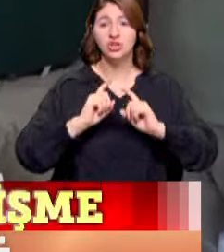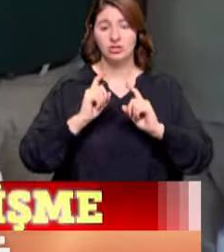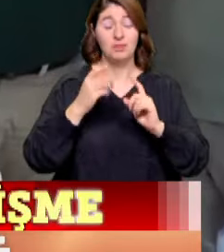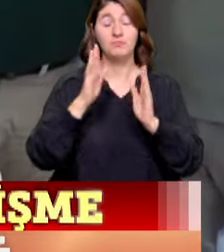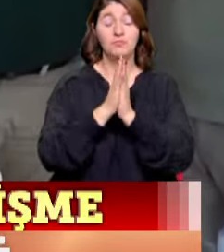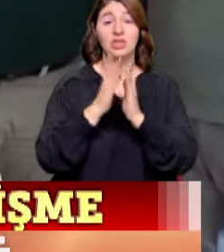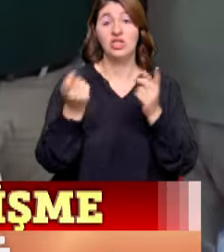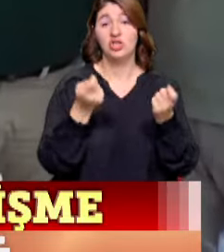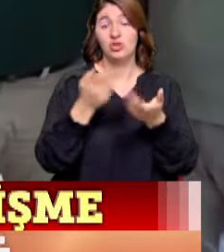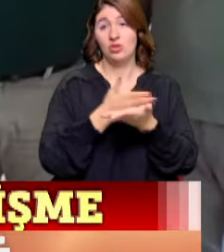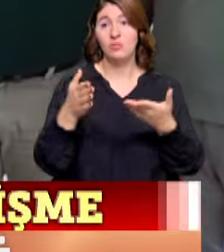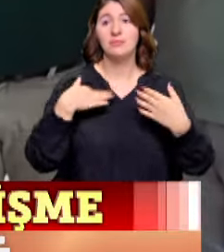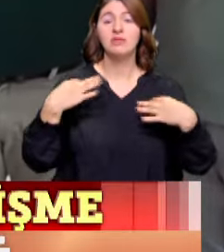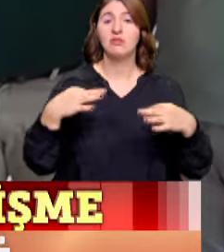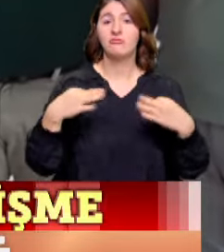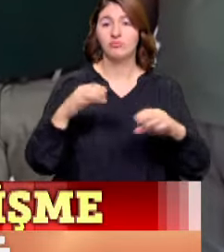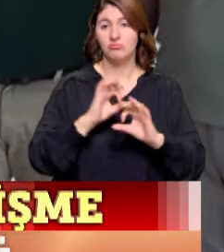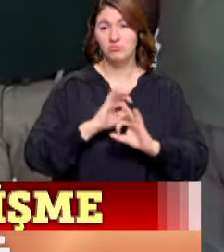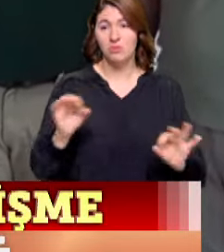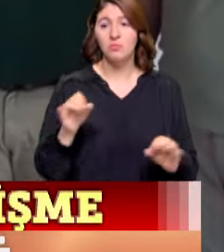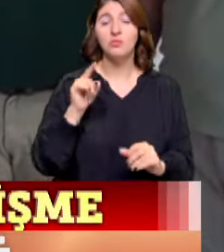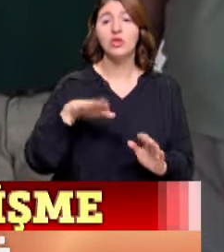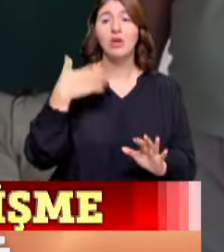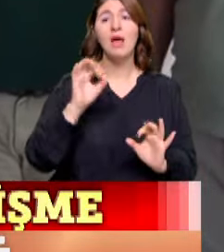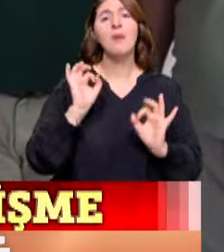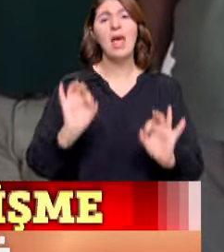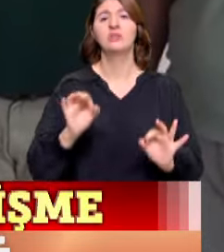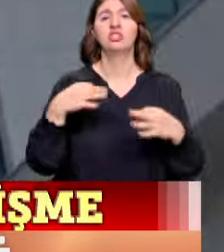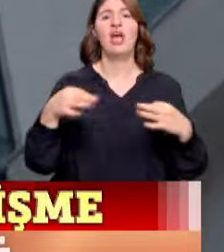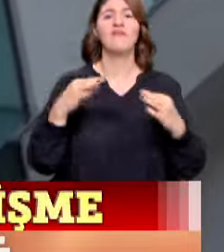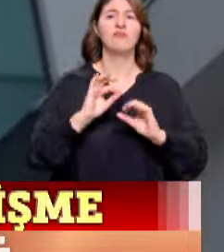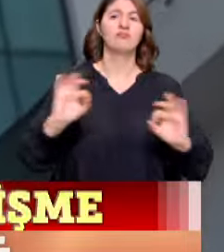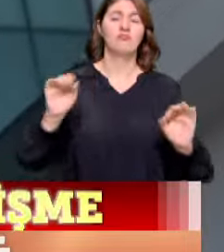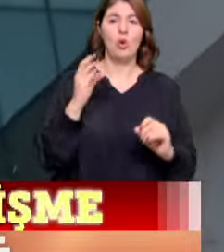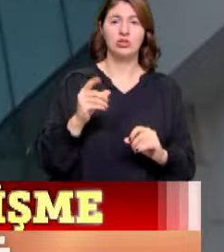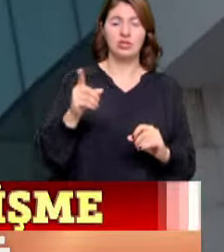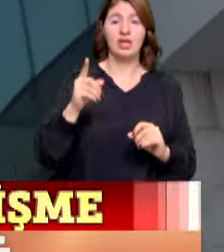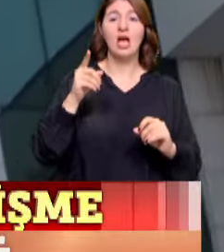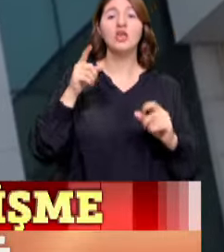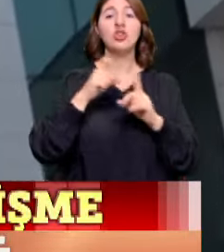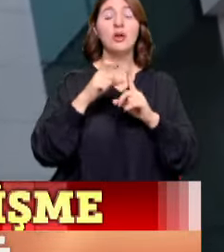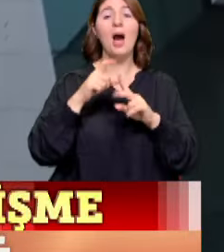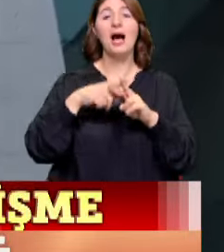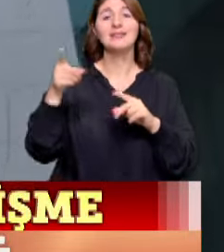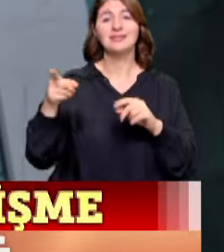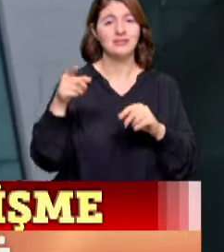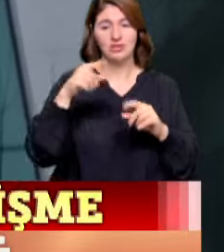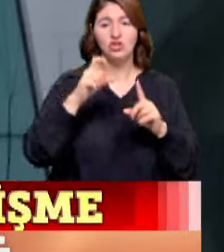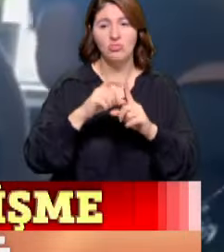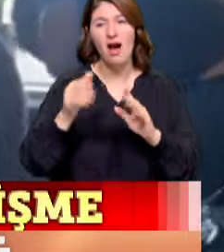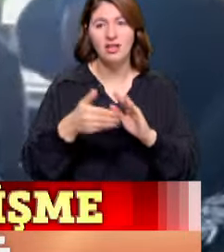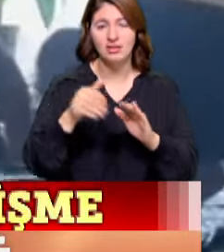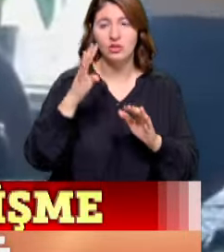dönemimizde şeffaf olduk. Bundan sonra da hep şeffaf olacağız. Antalya'nın Döşemealtı Belediyesi sahne oldu haciz